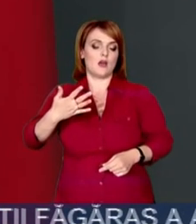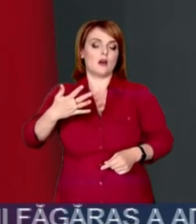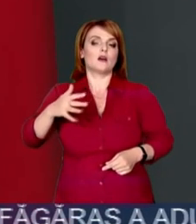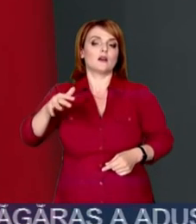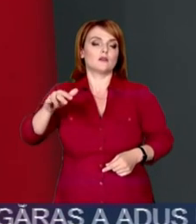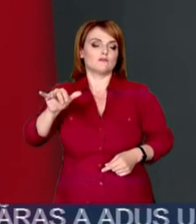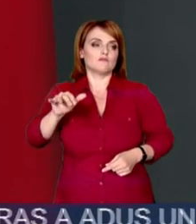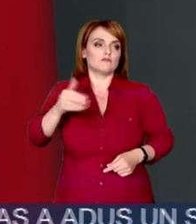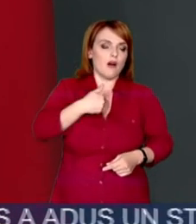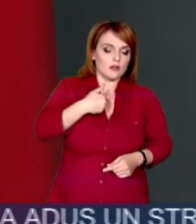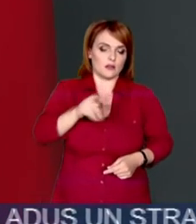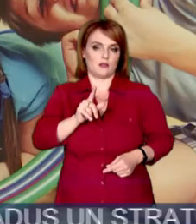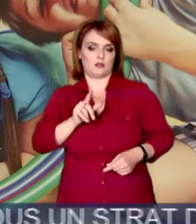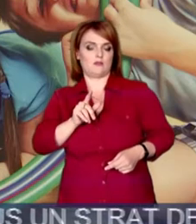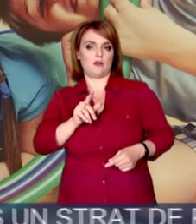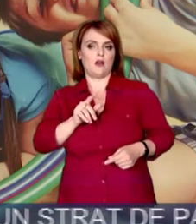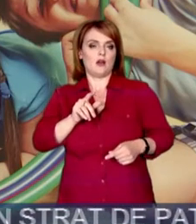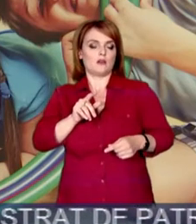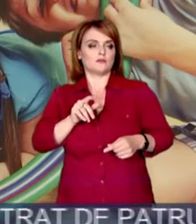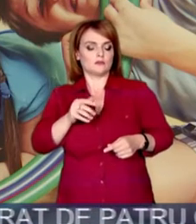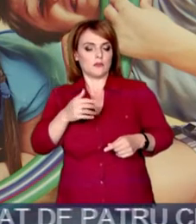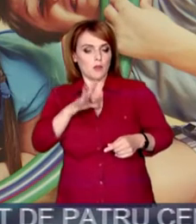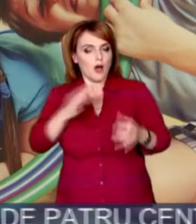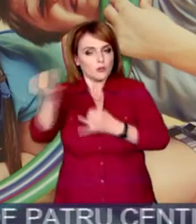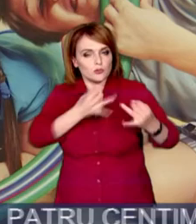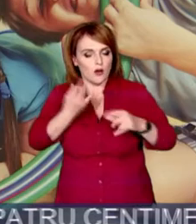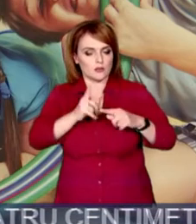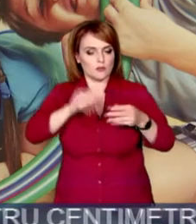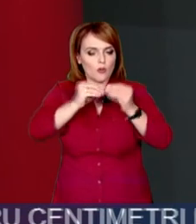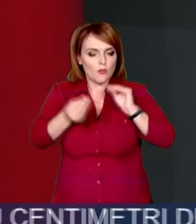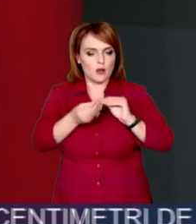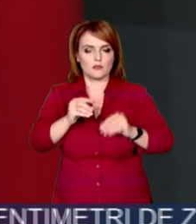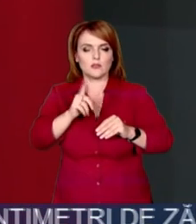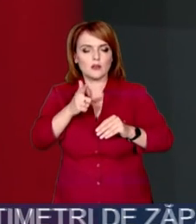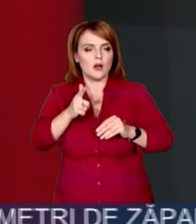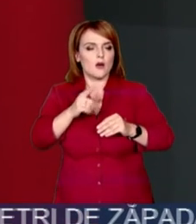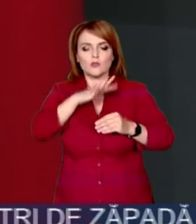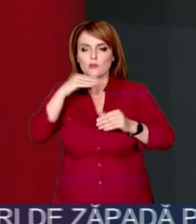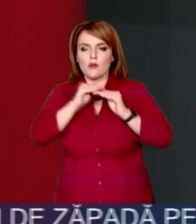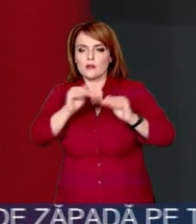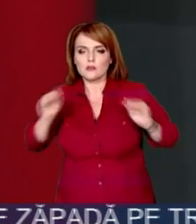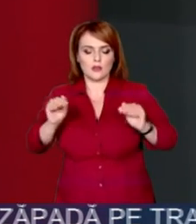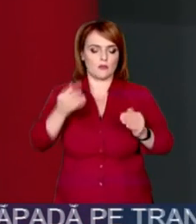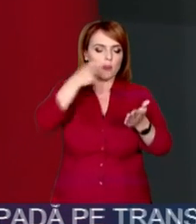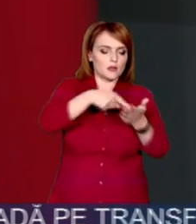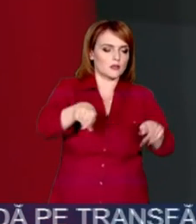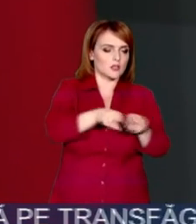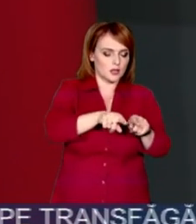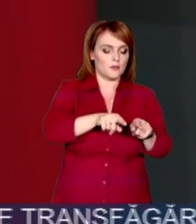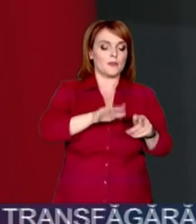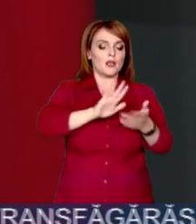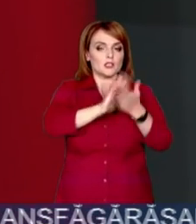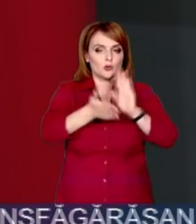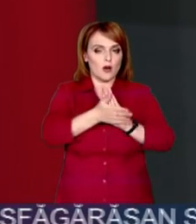subliniat această problemă, unde ne-am asumat angajamentul. La nivel național, astfel de servicii